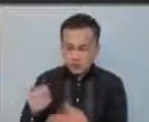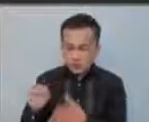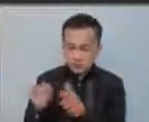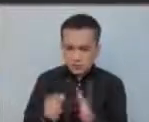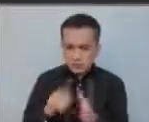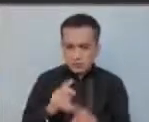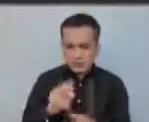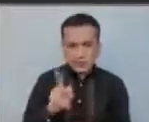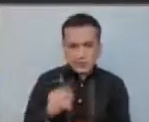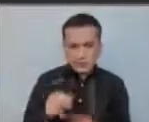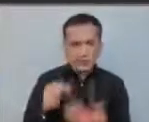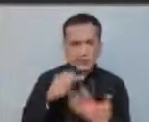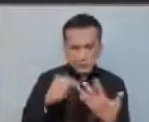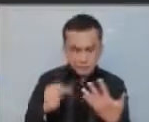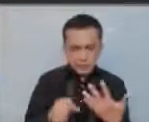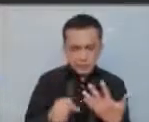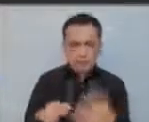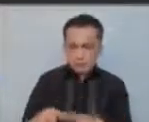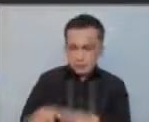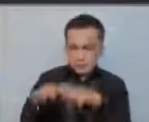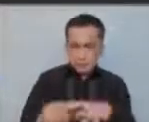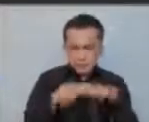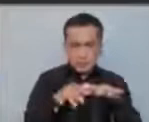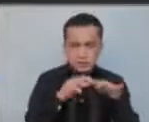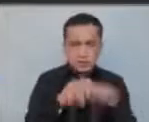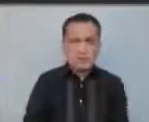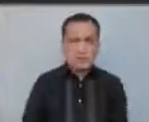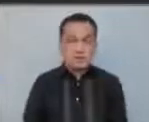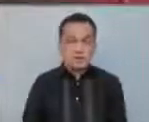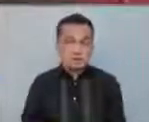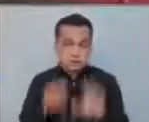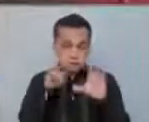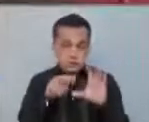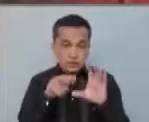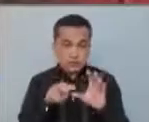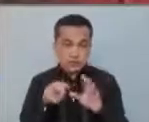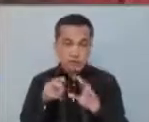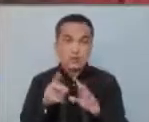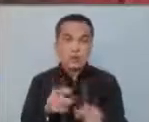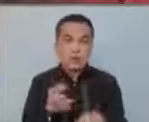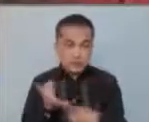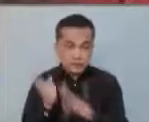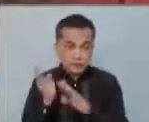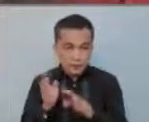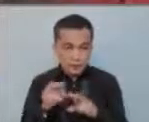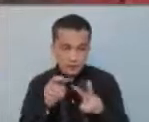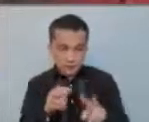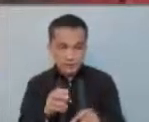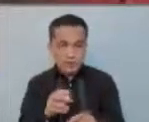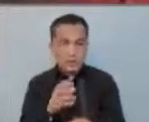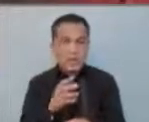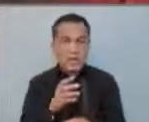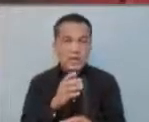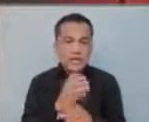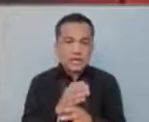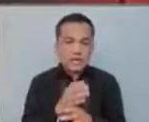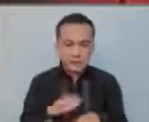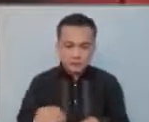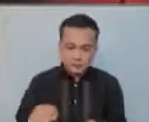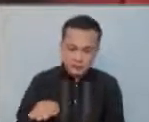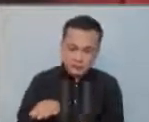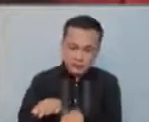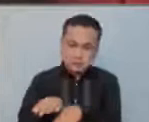Street. Sa video naman na in-upload sa social media ng isang netizen, makikita ang isang kotse na nalubog sa tubig na baha matapos